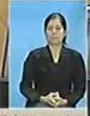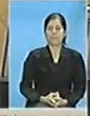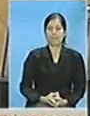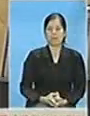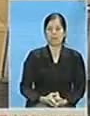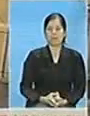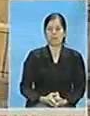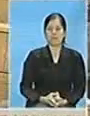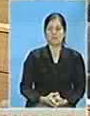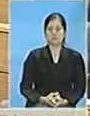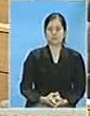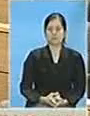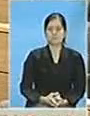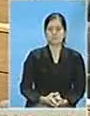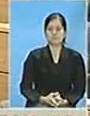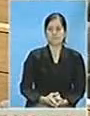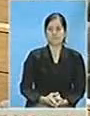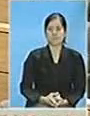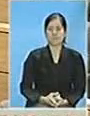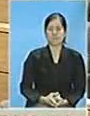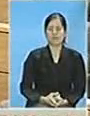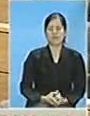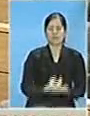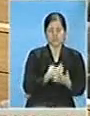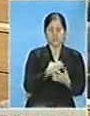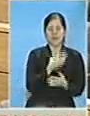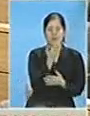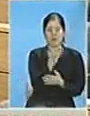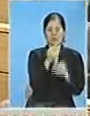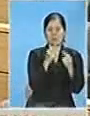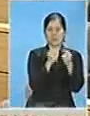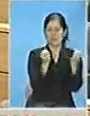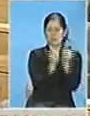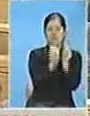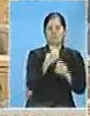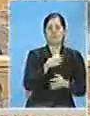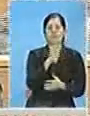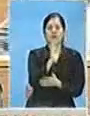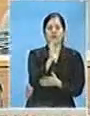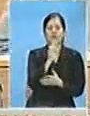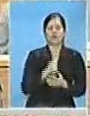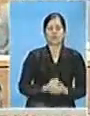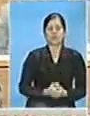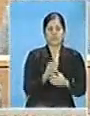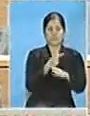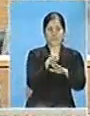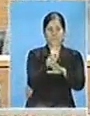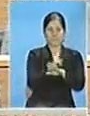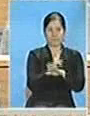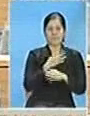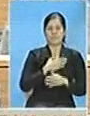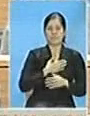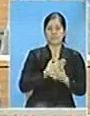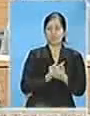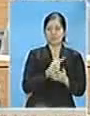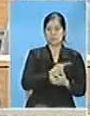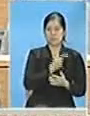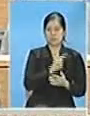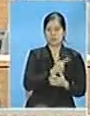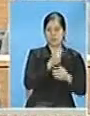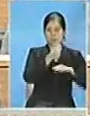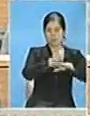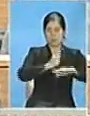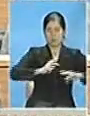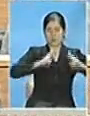เอาครึ่งนาทีนะฮะแล้วก็อย่าไปกระทบกระทั่งใครนะครับเชิญนะ ท่านประธานที่เคารพครับผมก็ดีใจที่ท่านรัฐมนตรี